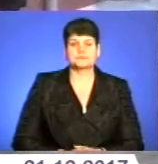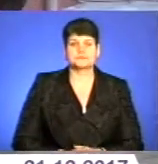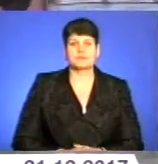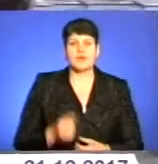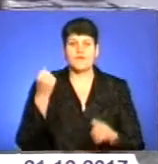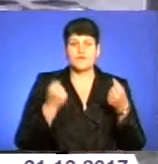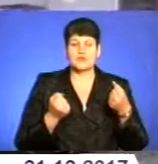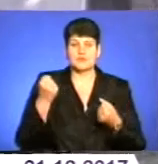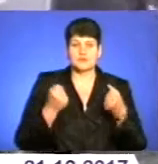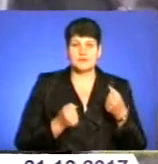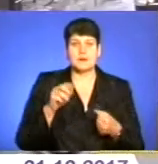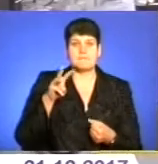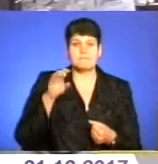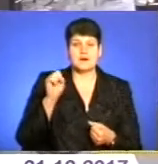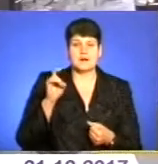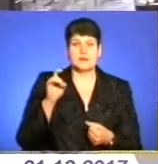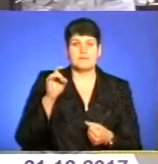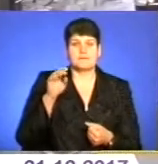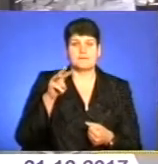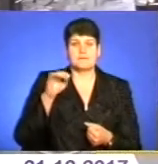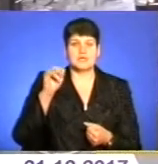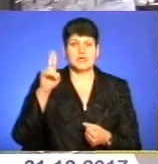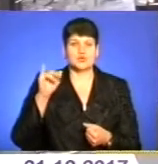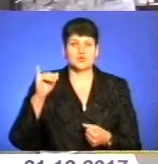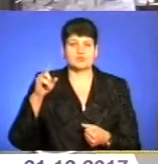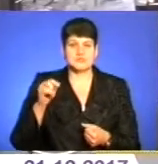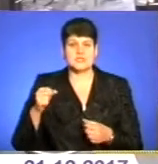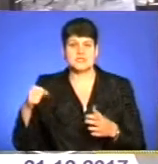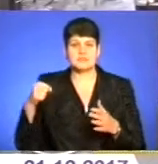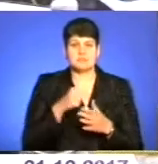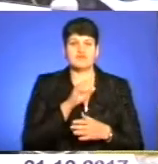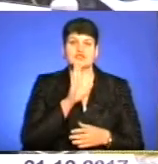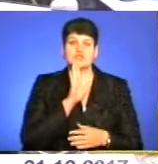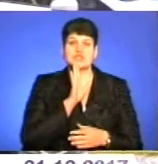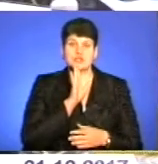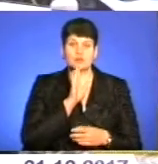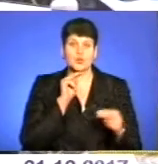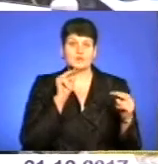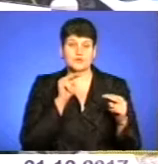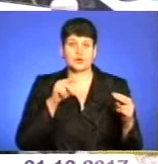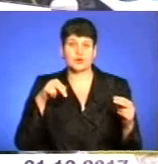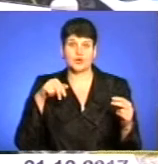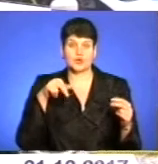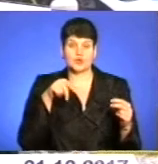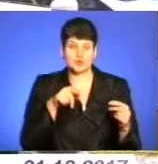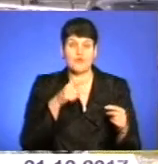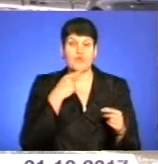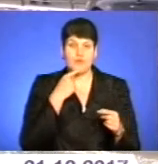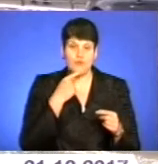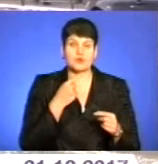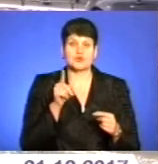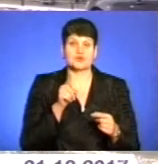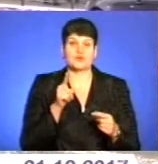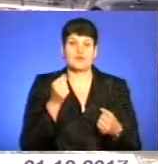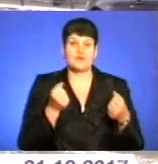Водій автомобіля марки Mitsubishi Lancer на пішохідному переході збив жінку. Свідок, який йшов за метр від потерпілої, каже, що водія